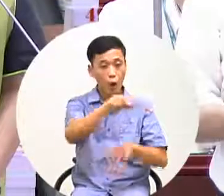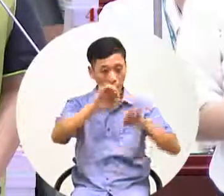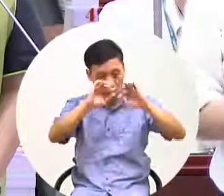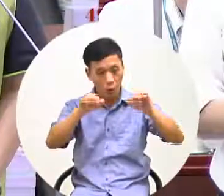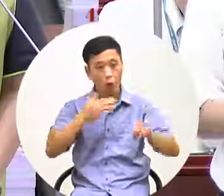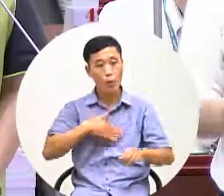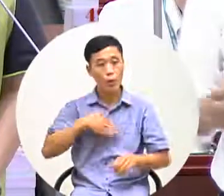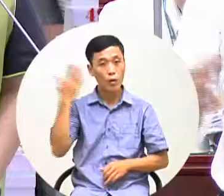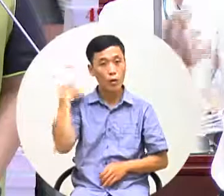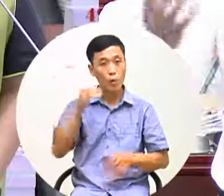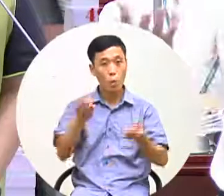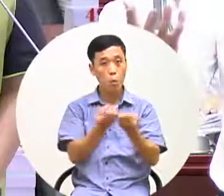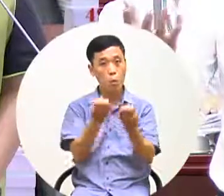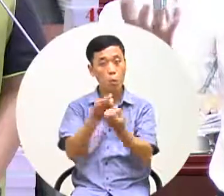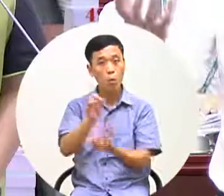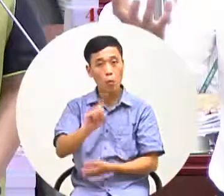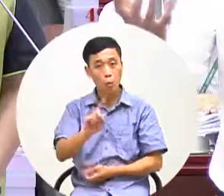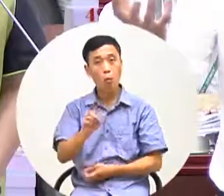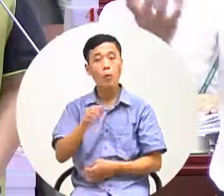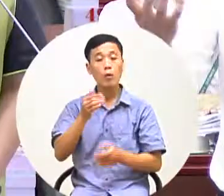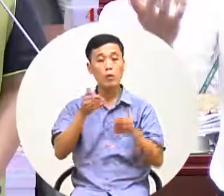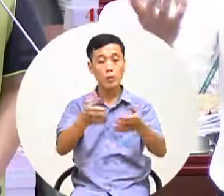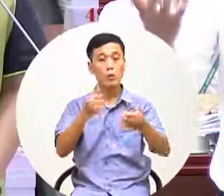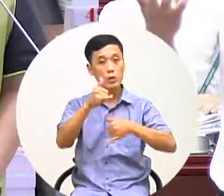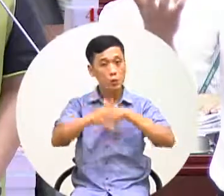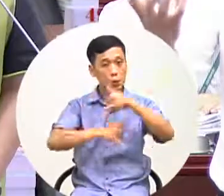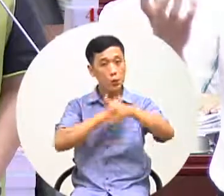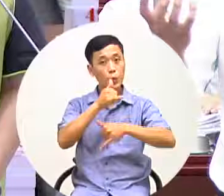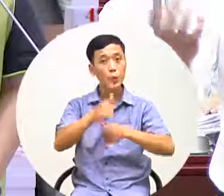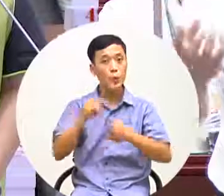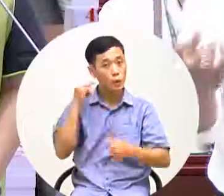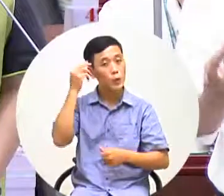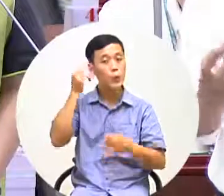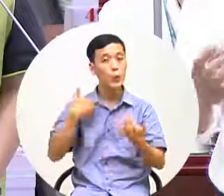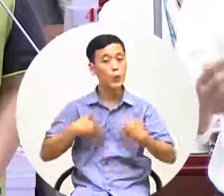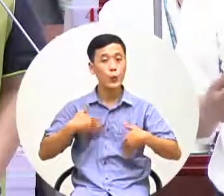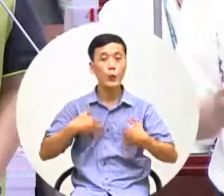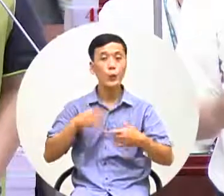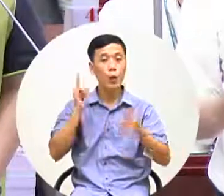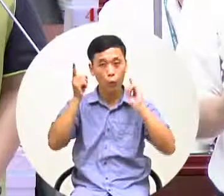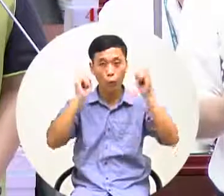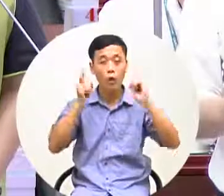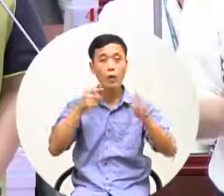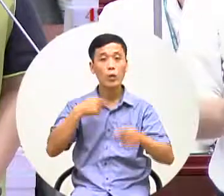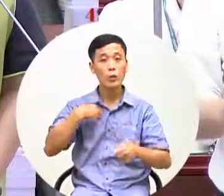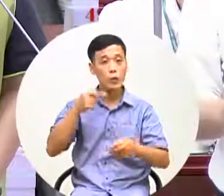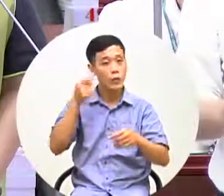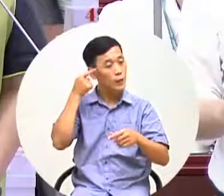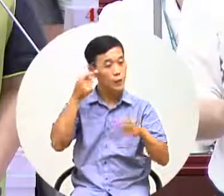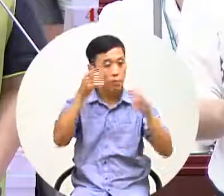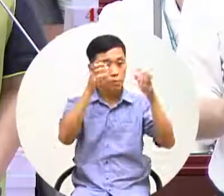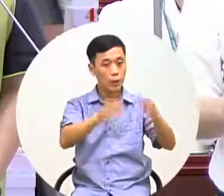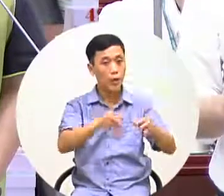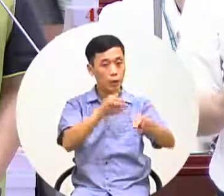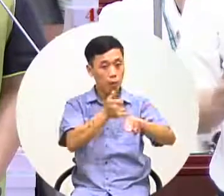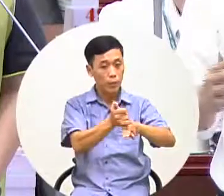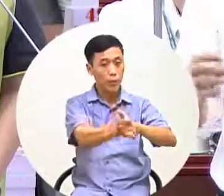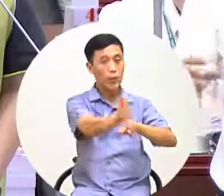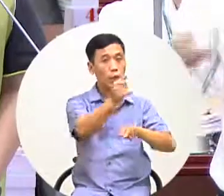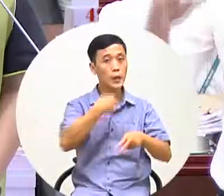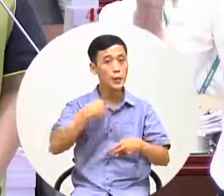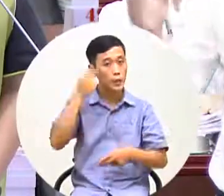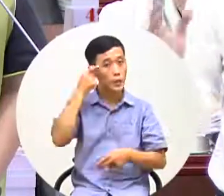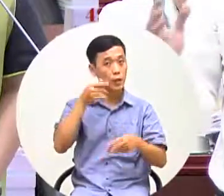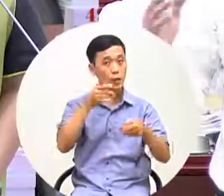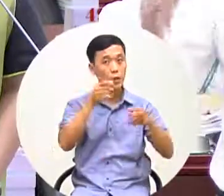在生活上有一些娱乐。所以我们用一个比较安全的一个滑梯设施，算是我们先姑且称它叫做时空廊道，